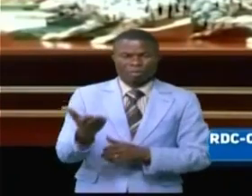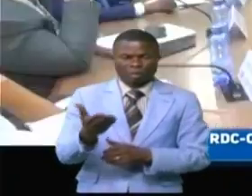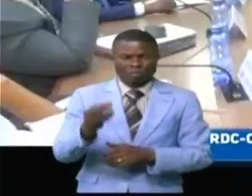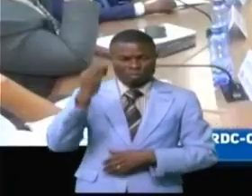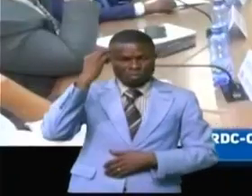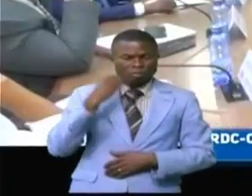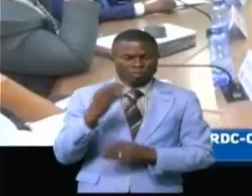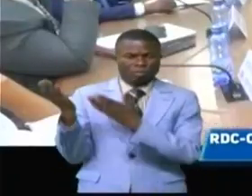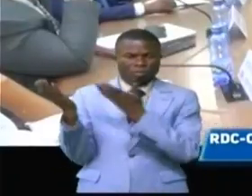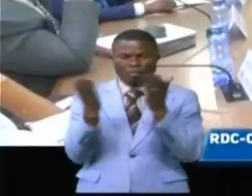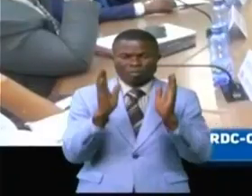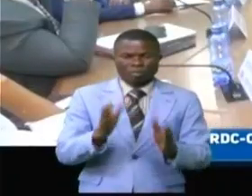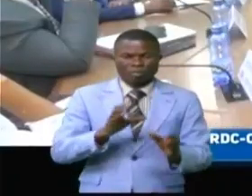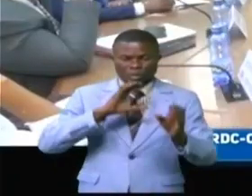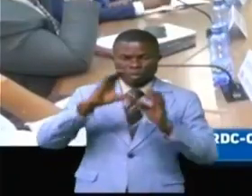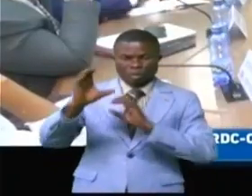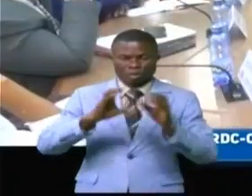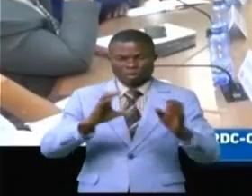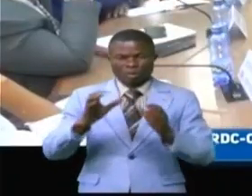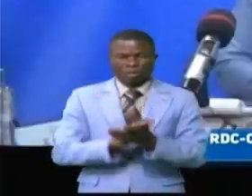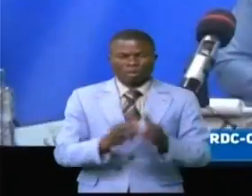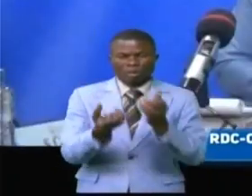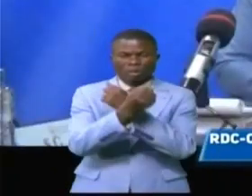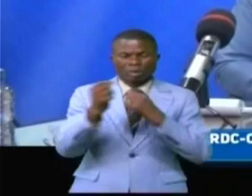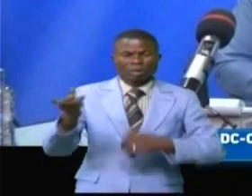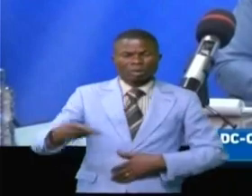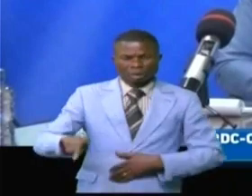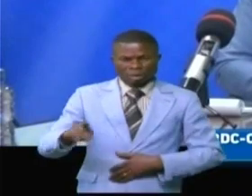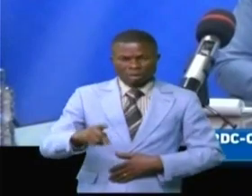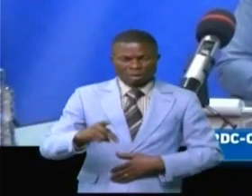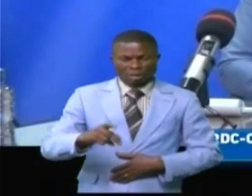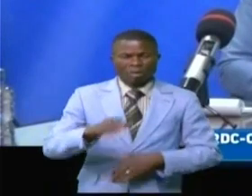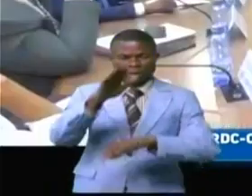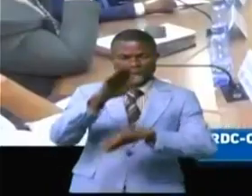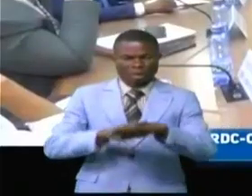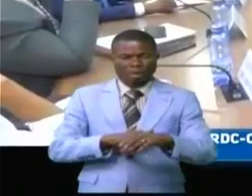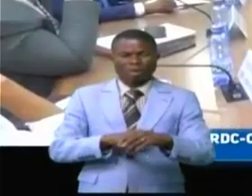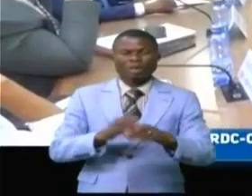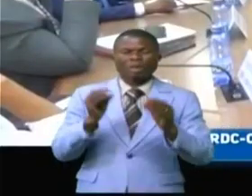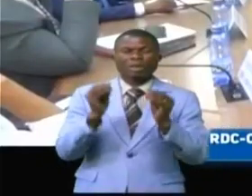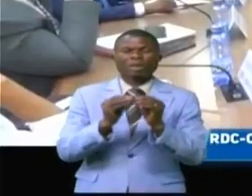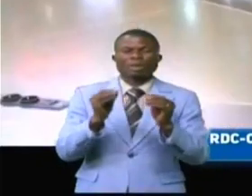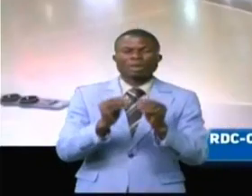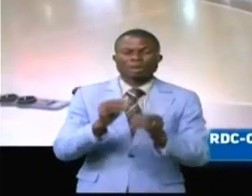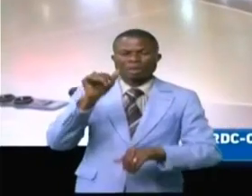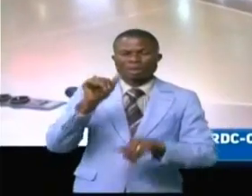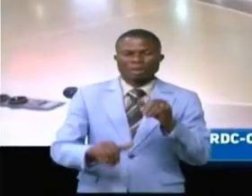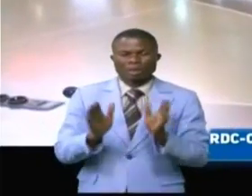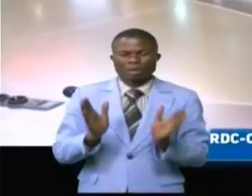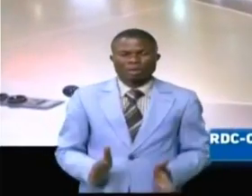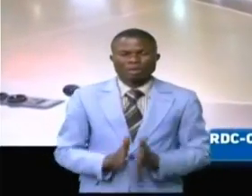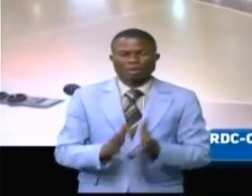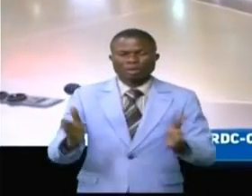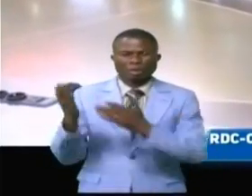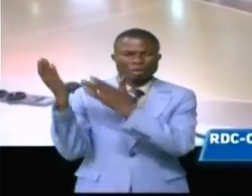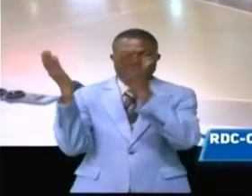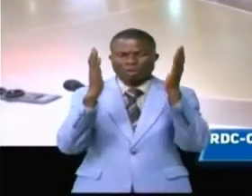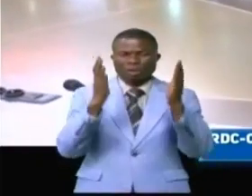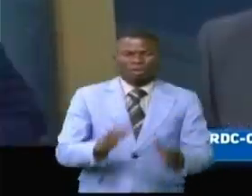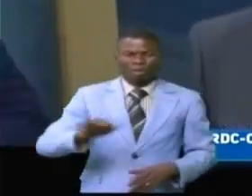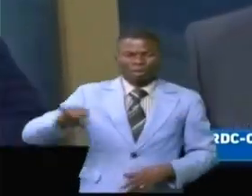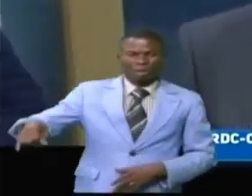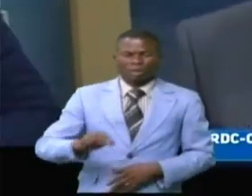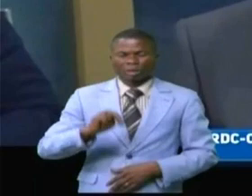ministre de Transport, Voies des Communications et des Enclavements a convoqué autour de lui le secrétaire général au transport